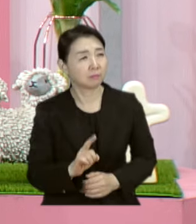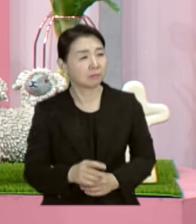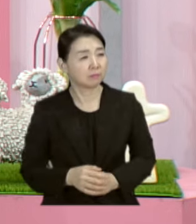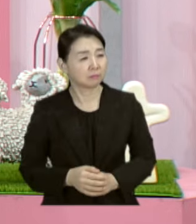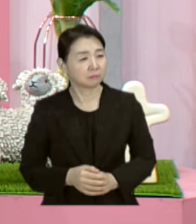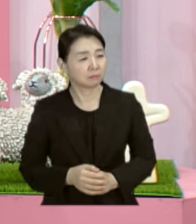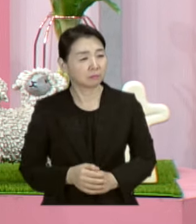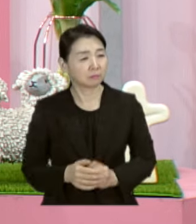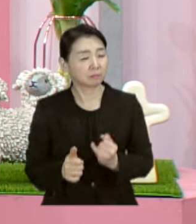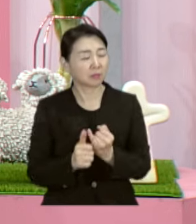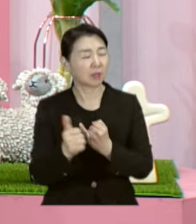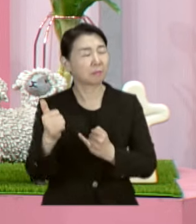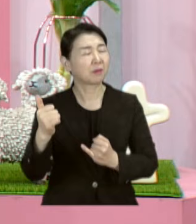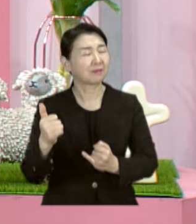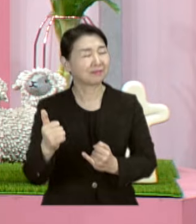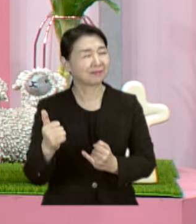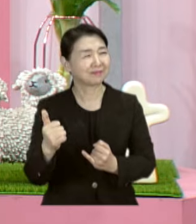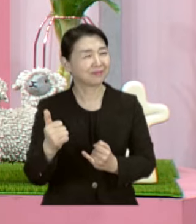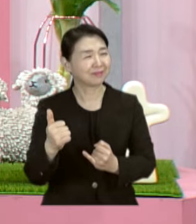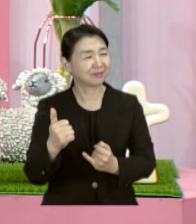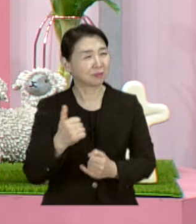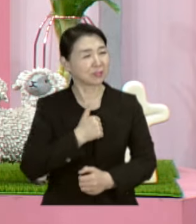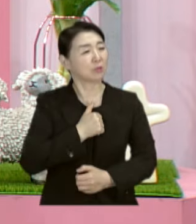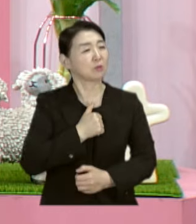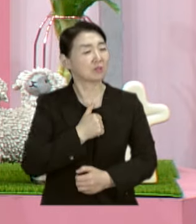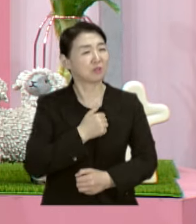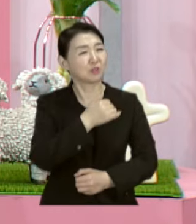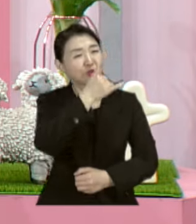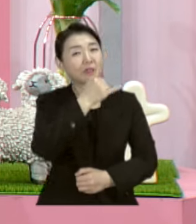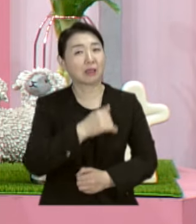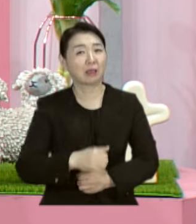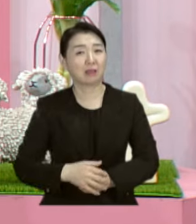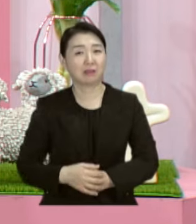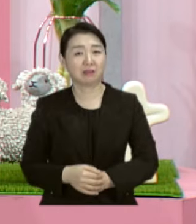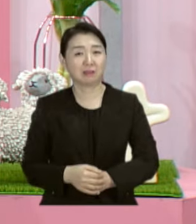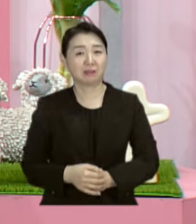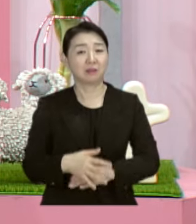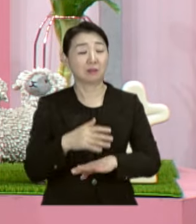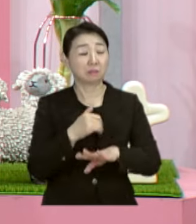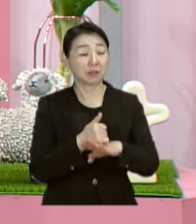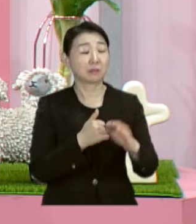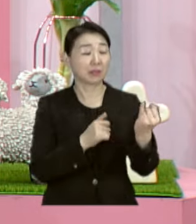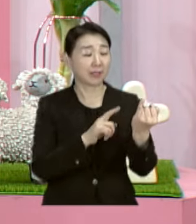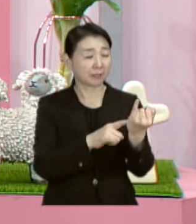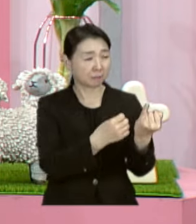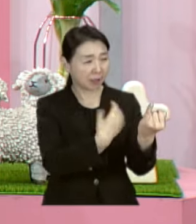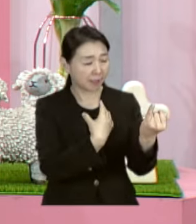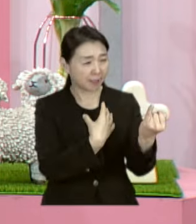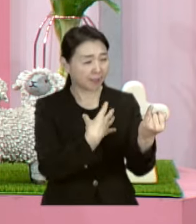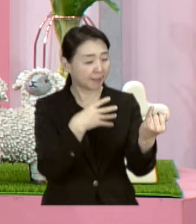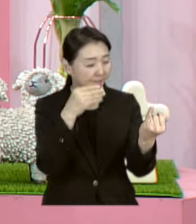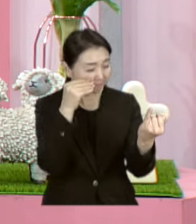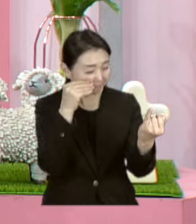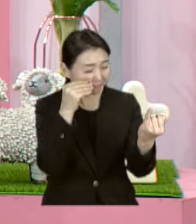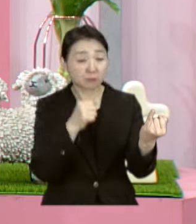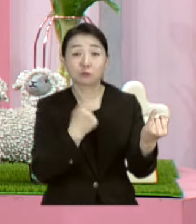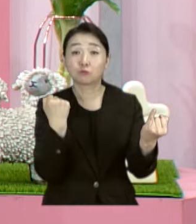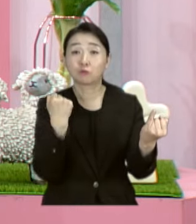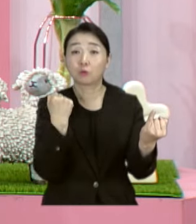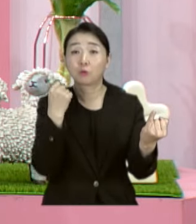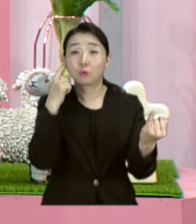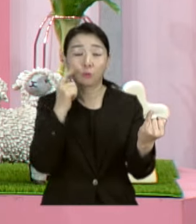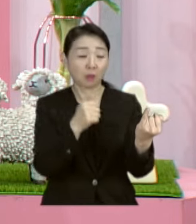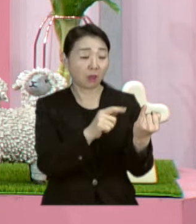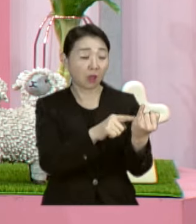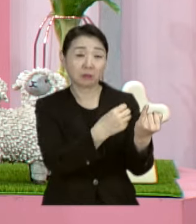그리고 중심을 잡고 저에게 조언을 하죠. 그럼 제가 처음에는 그런 남편이 좀 키가 있는데 좀 자존심이